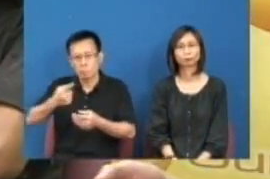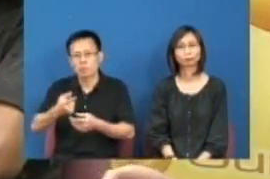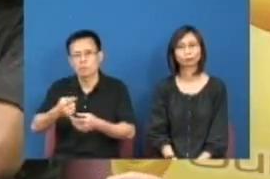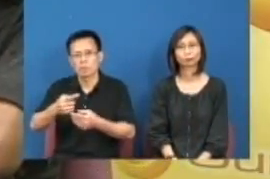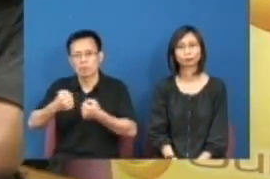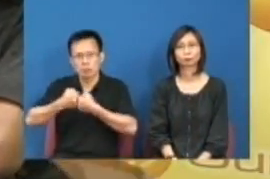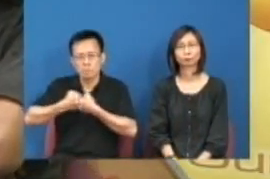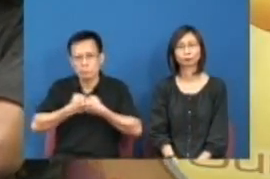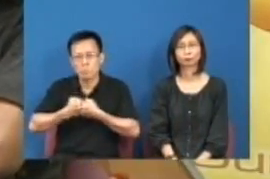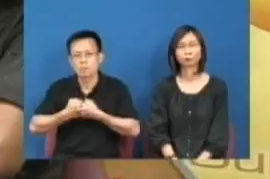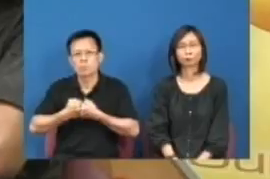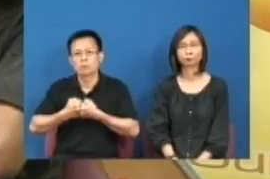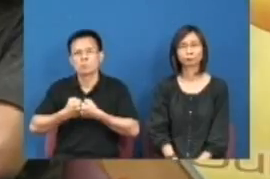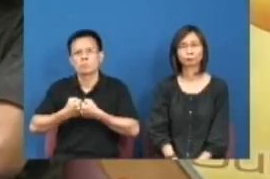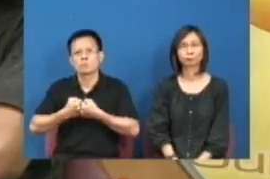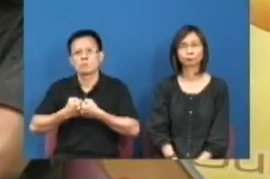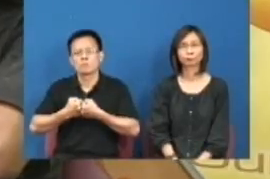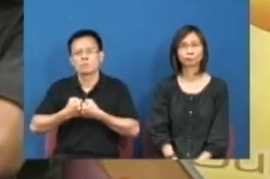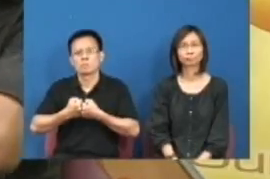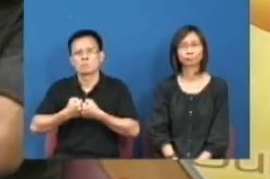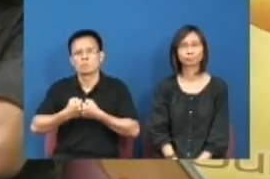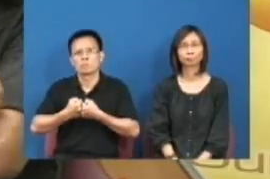是如果這個